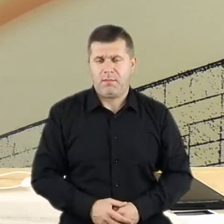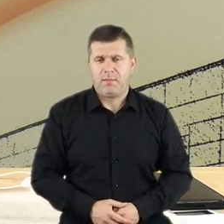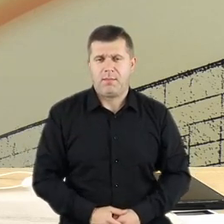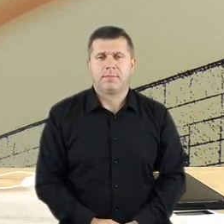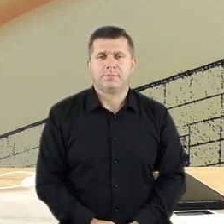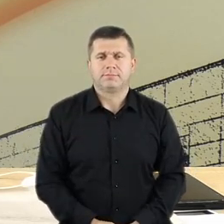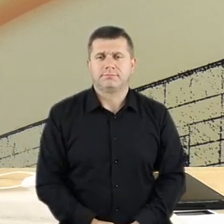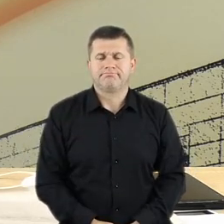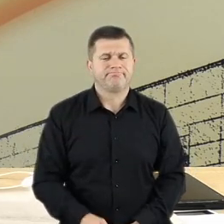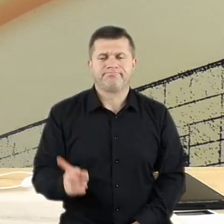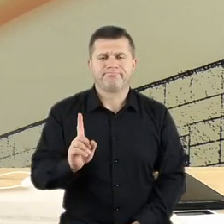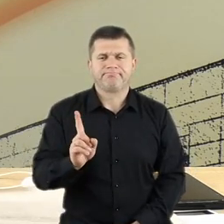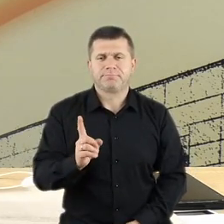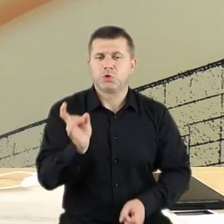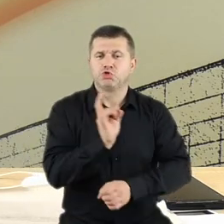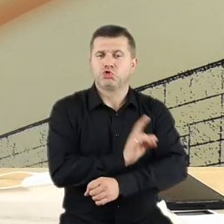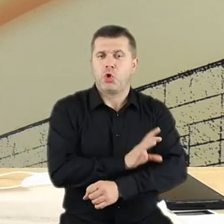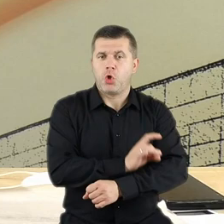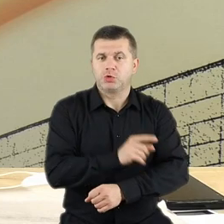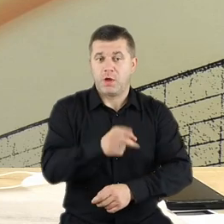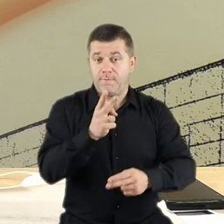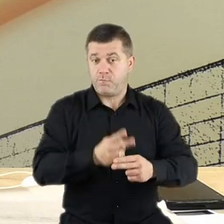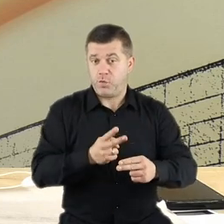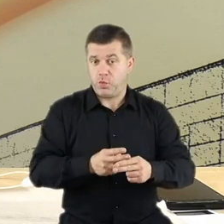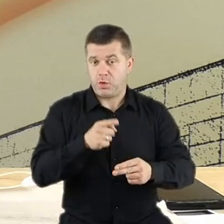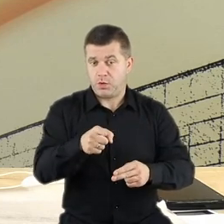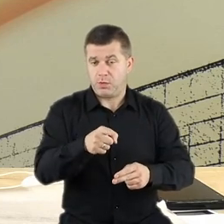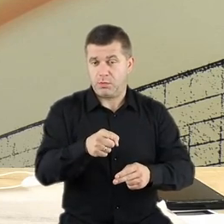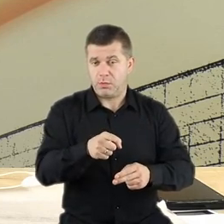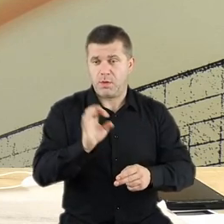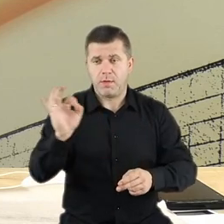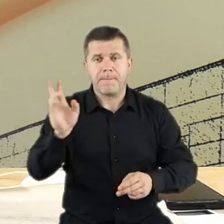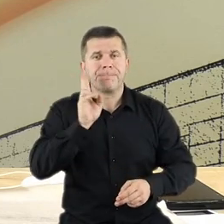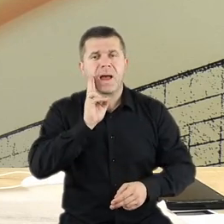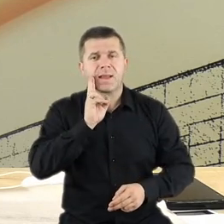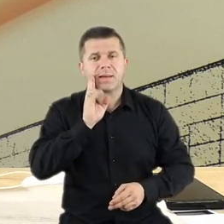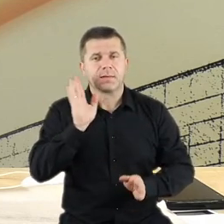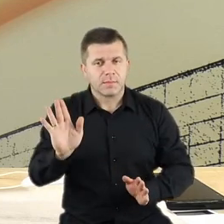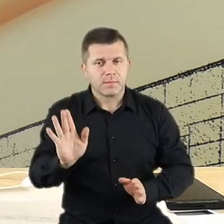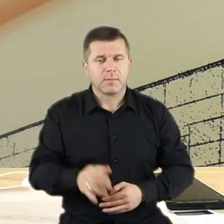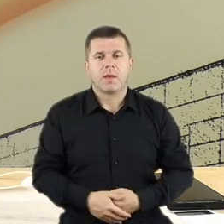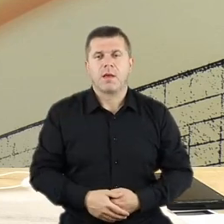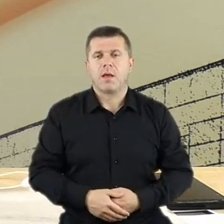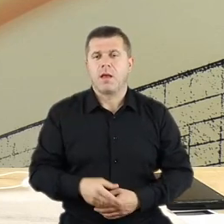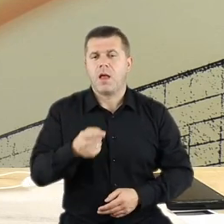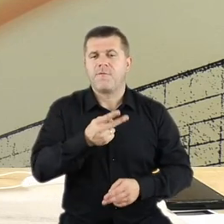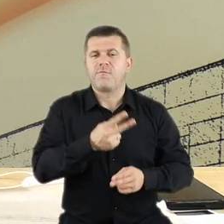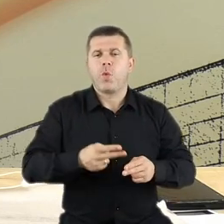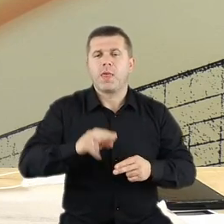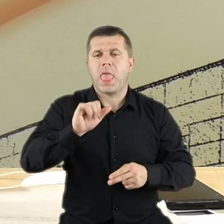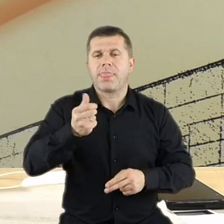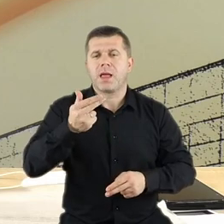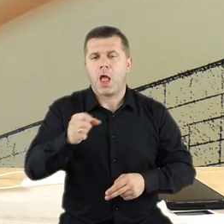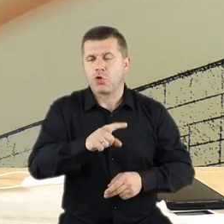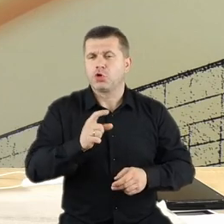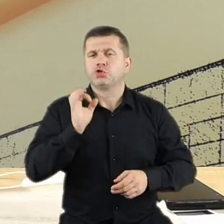ale nie ciocia i wujek to jest ze strony matki a wojenka to jest